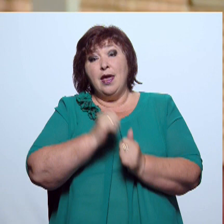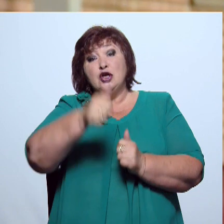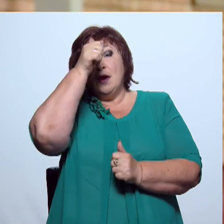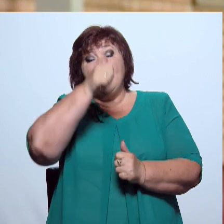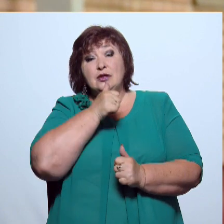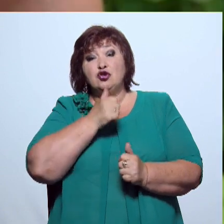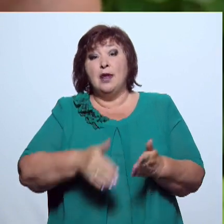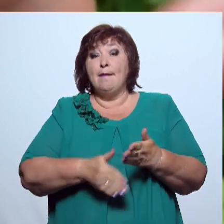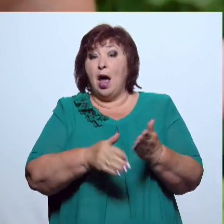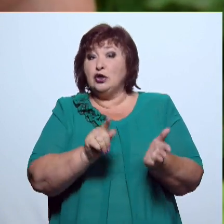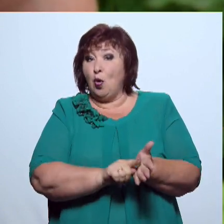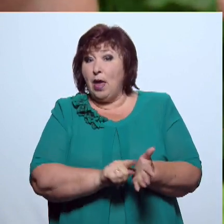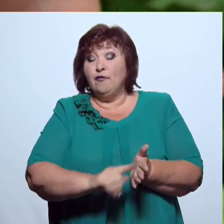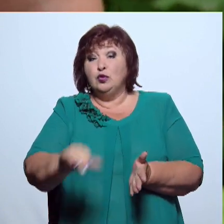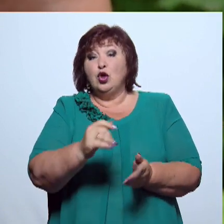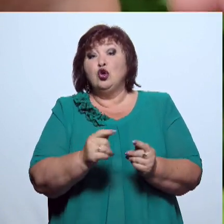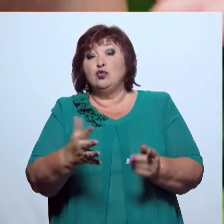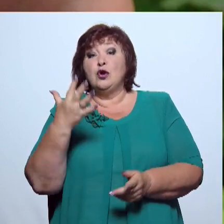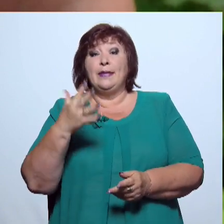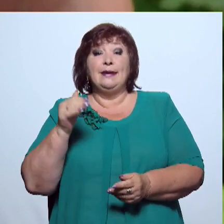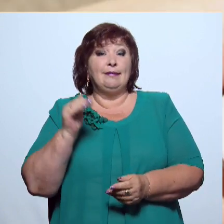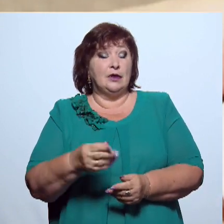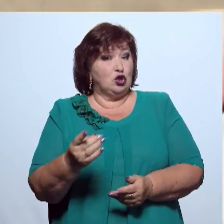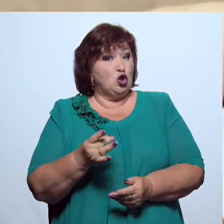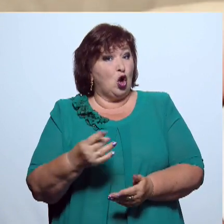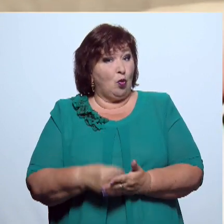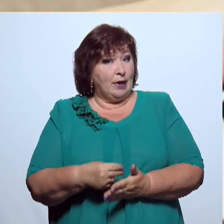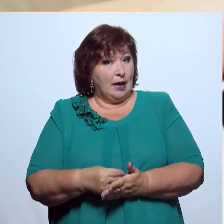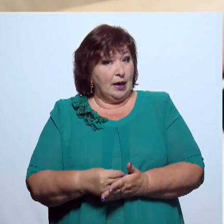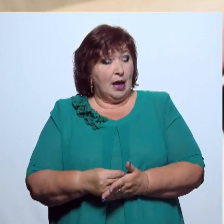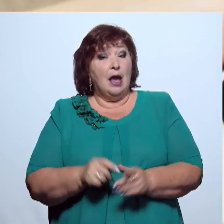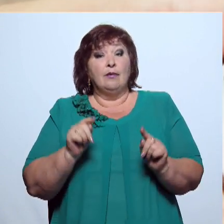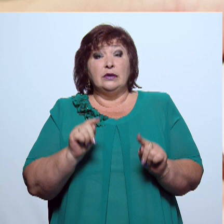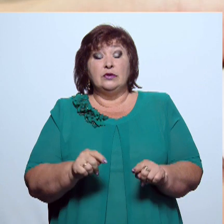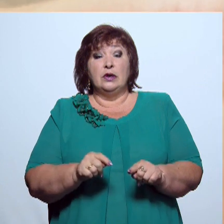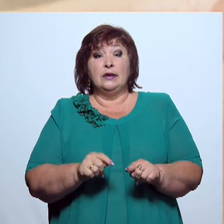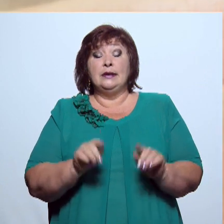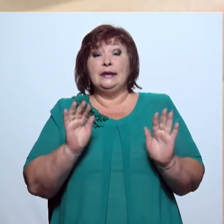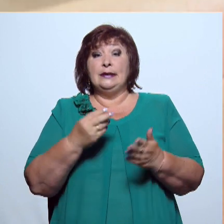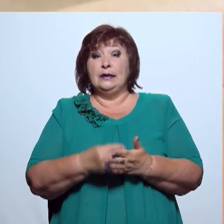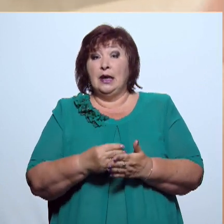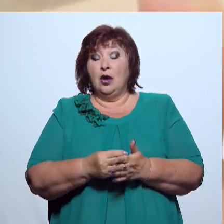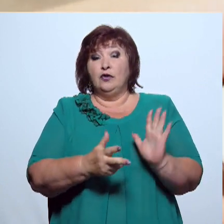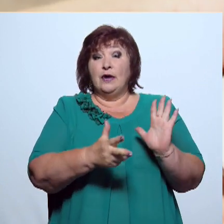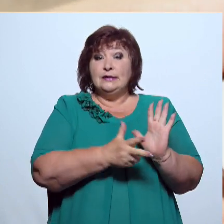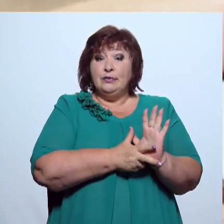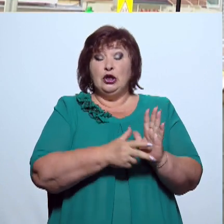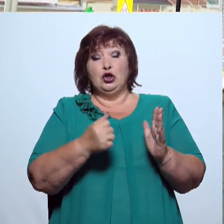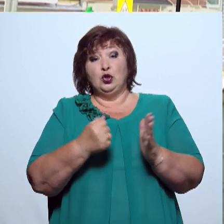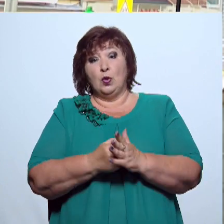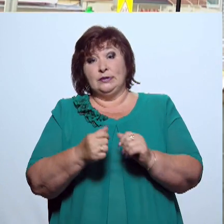ежемесячное пособие. В Удмуртии это чуть более 5000 рублей. В поисковике я сразу ввожу от 8 до 17